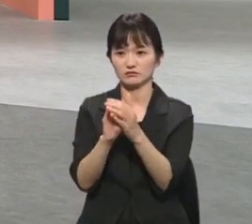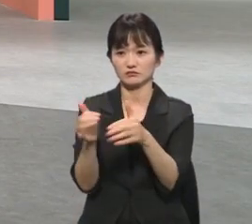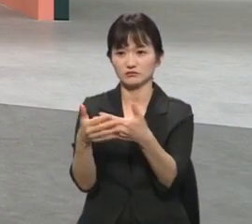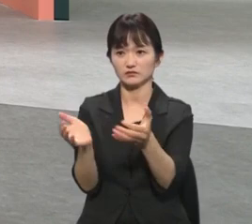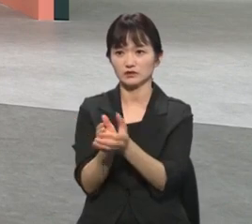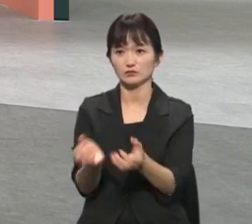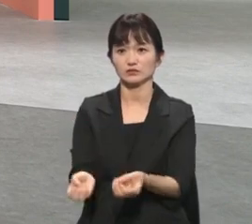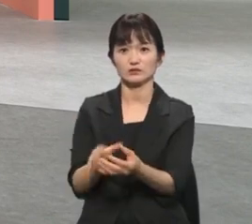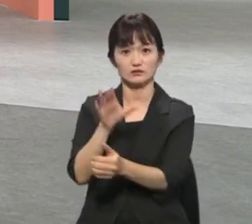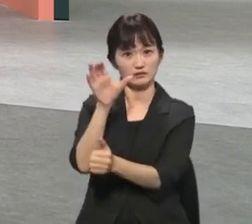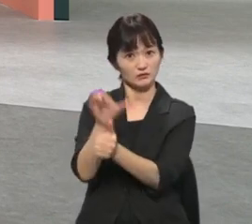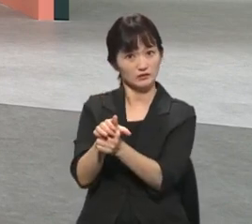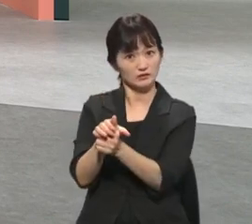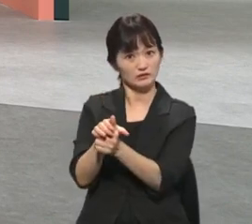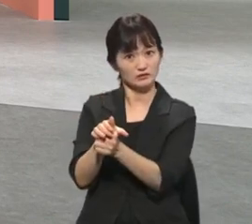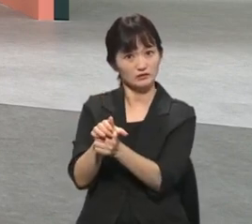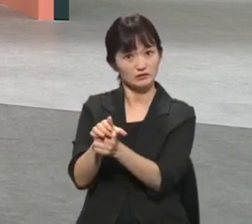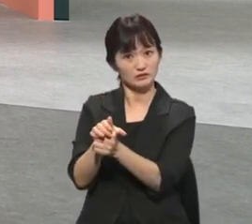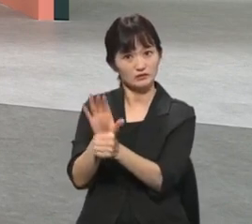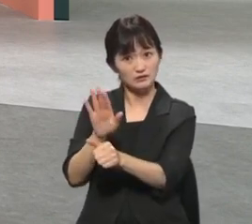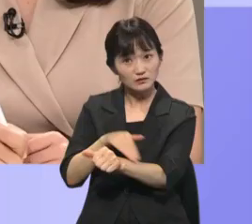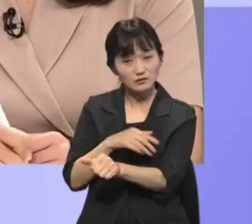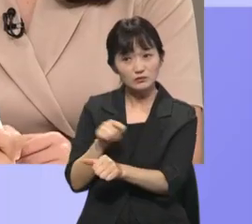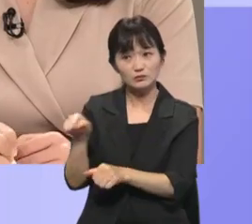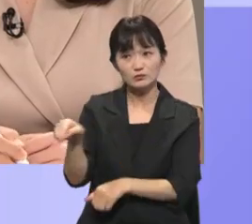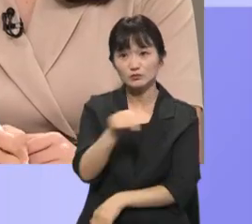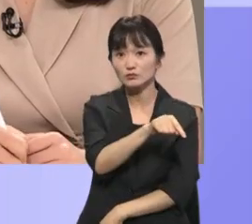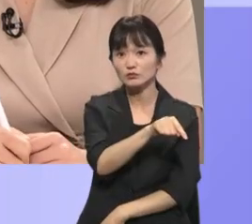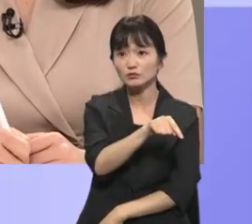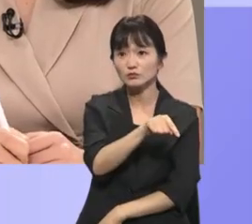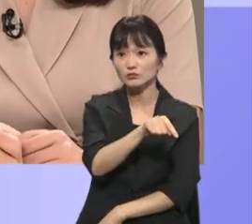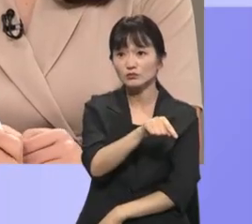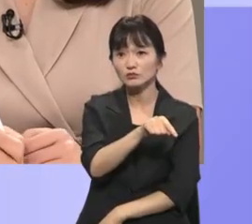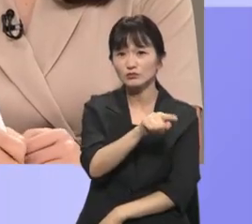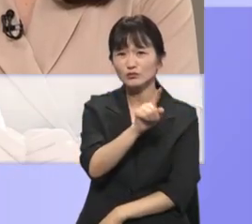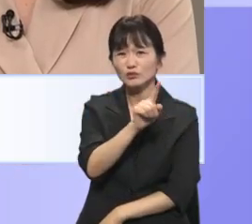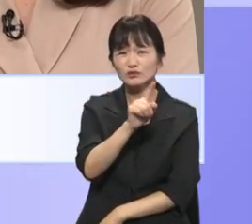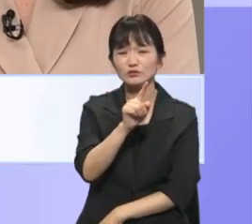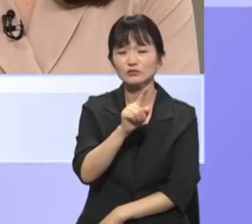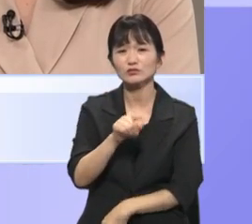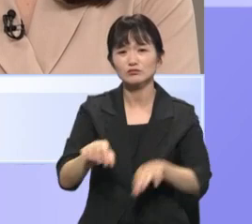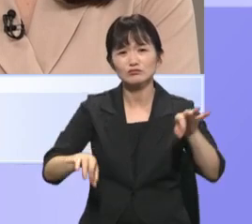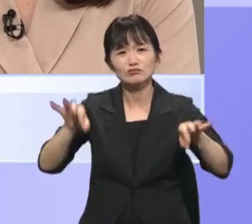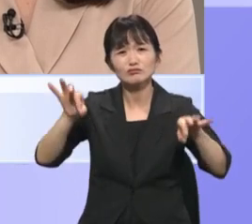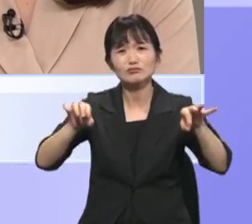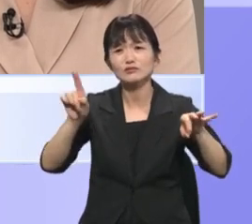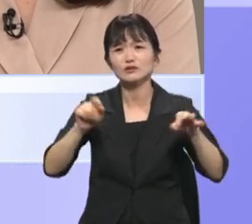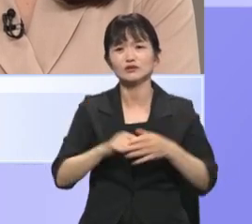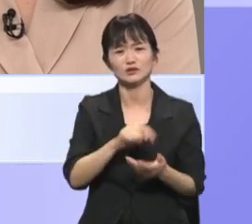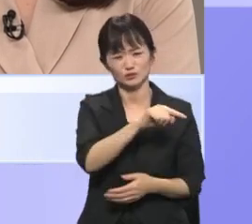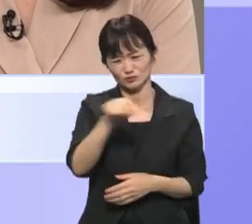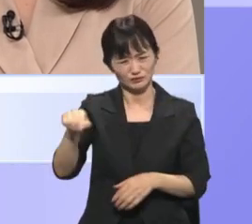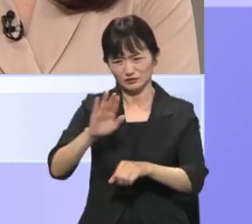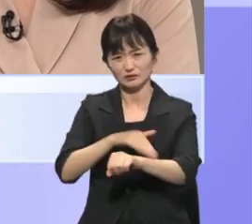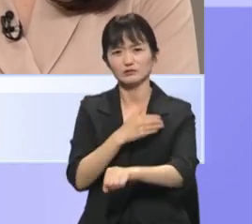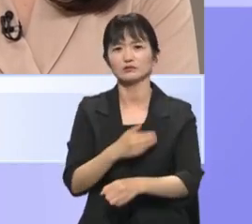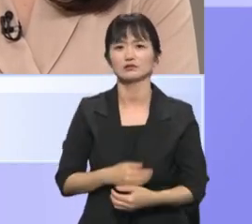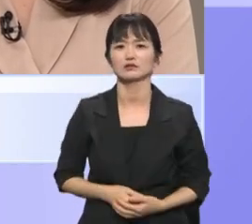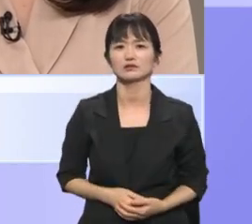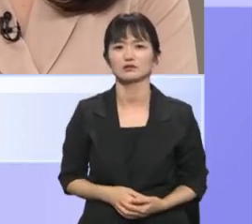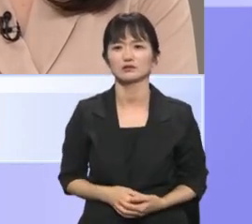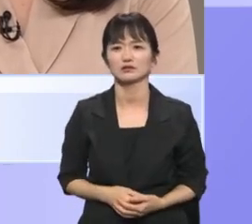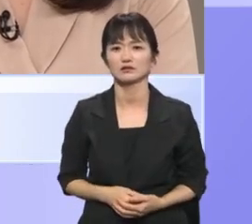자체부터 문제였던 것이냐 어느 것이 더 문제였다고 보세요 사실 둘 다 문제라고 봅니다 일단 뭐